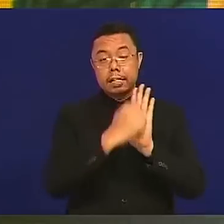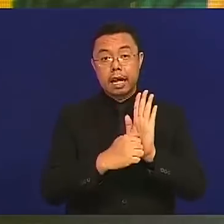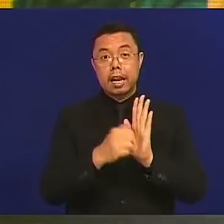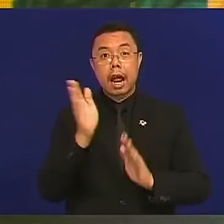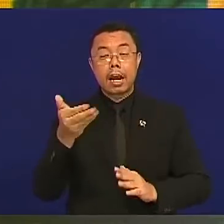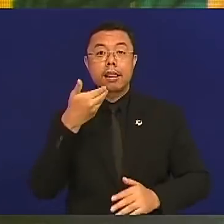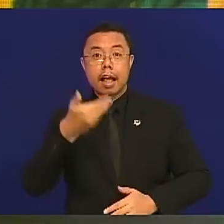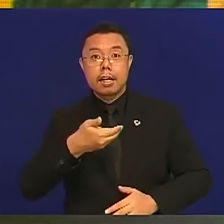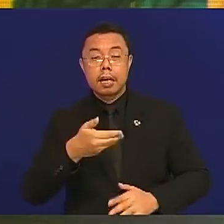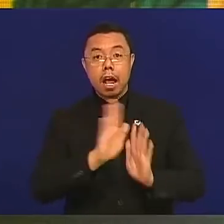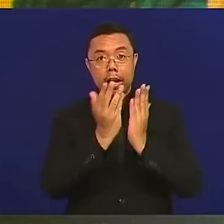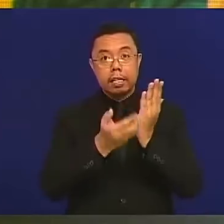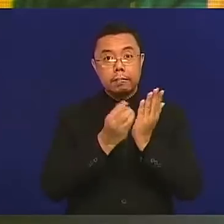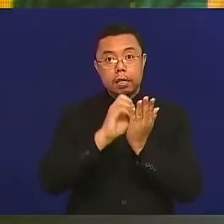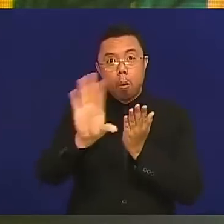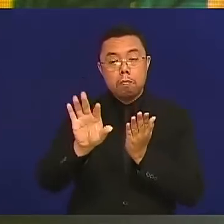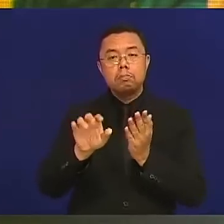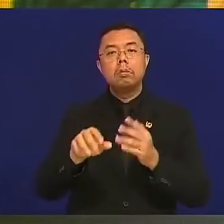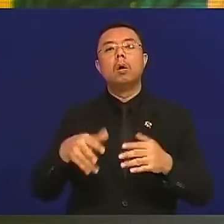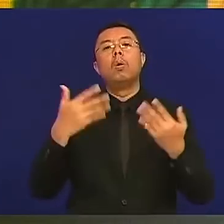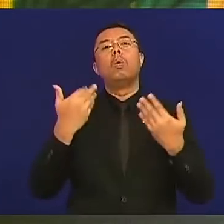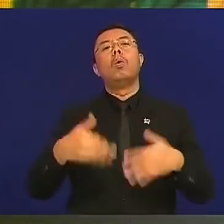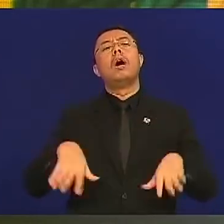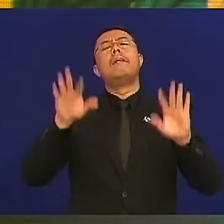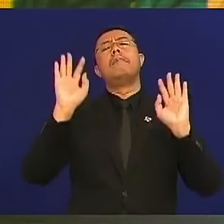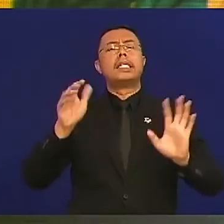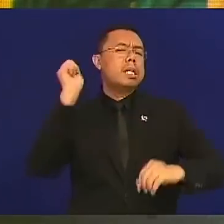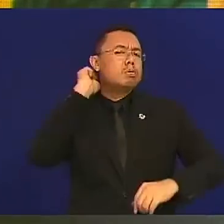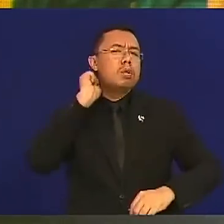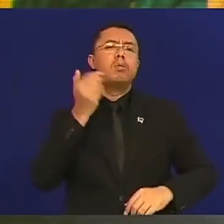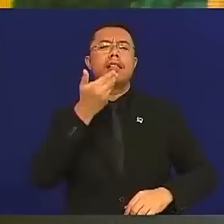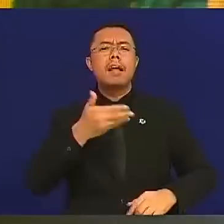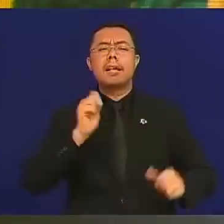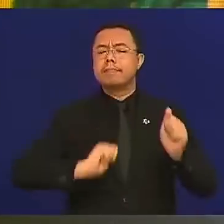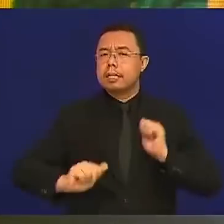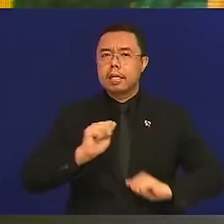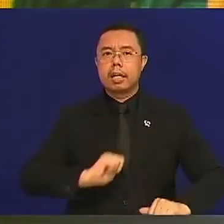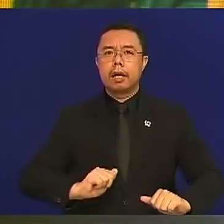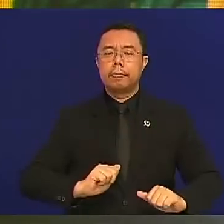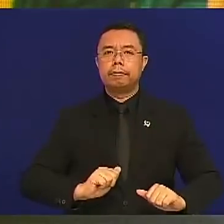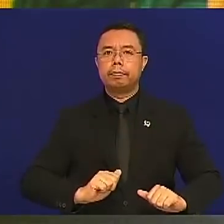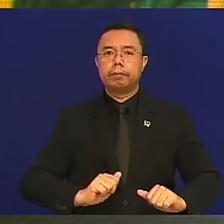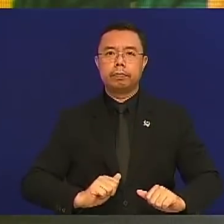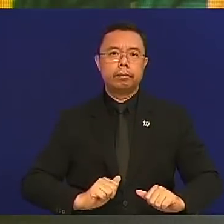Anda Bertanya Alkitab Menjawab, itu kan aduh, banyak ibu-ibu yang menderita.